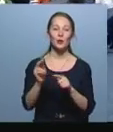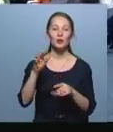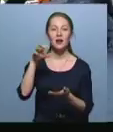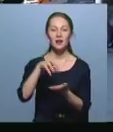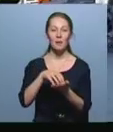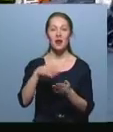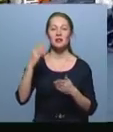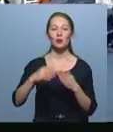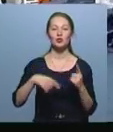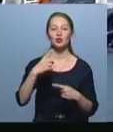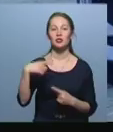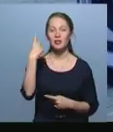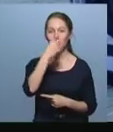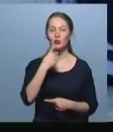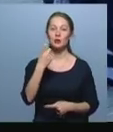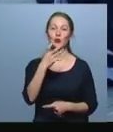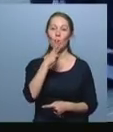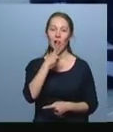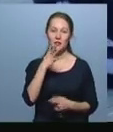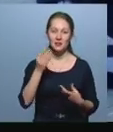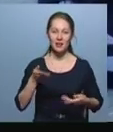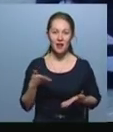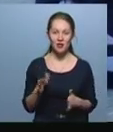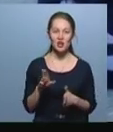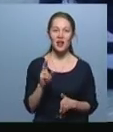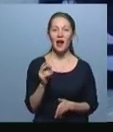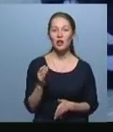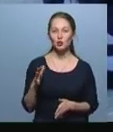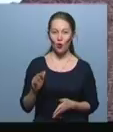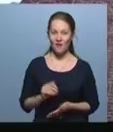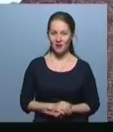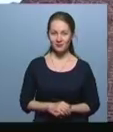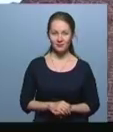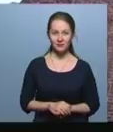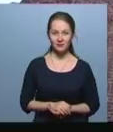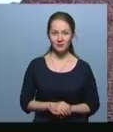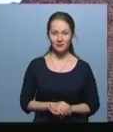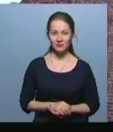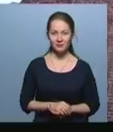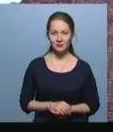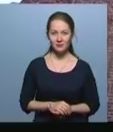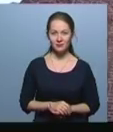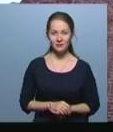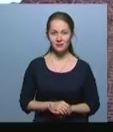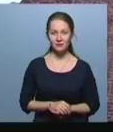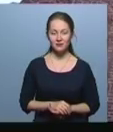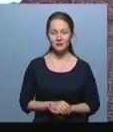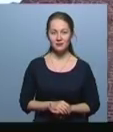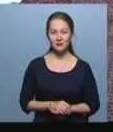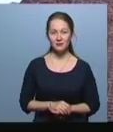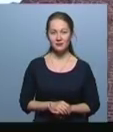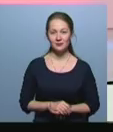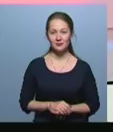завершится ровно через год, к столетию со дня рождения Калашникова. Елена Галимулина, Дмитрий Вороновнин, Илья Дерендяев, телеканал «Моё